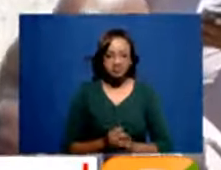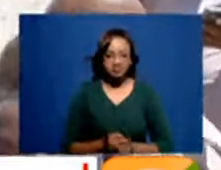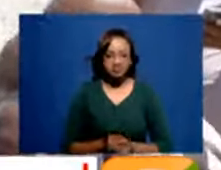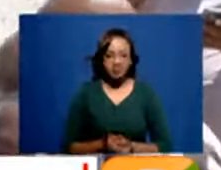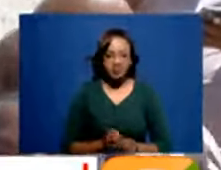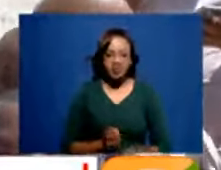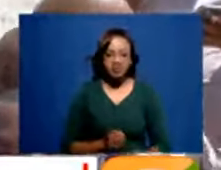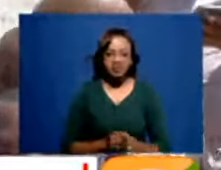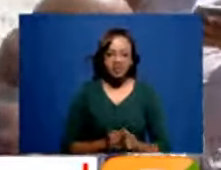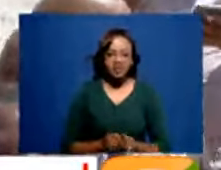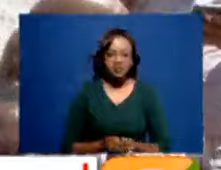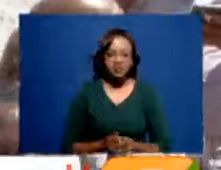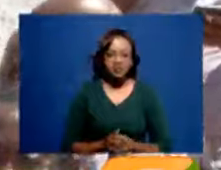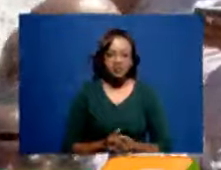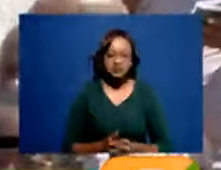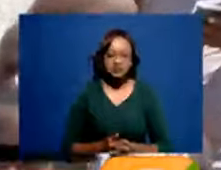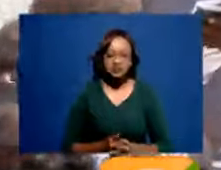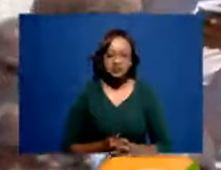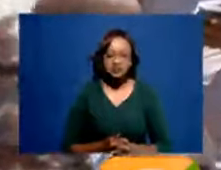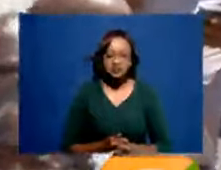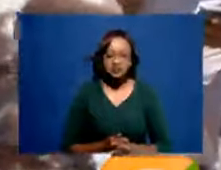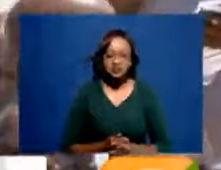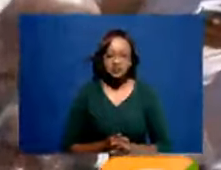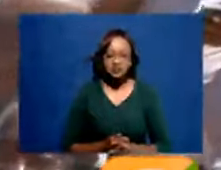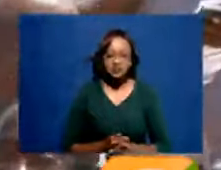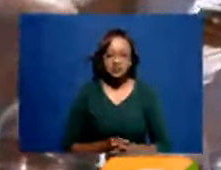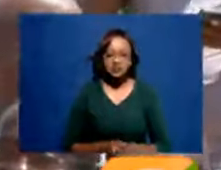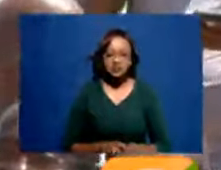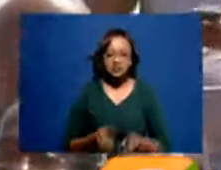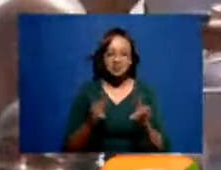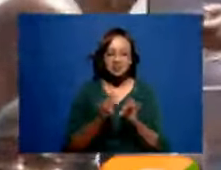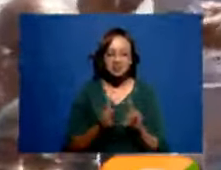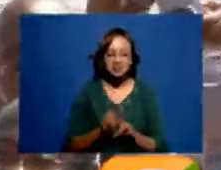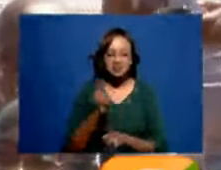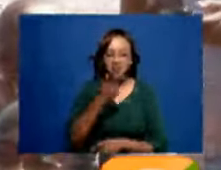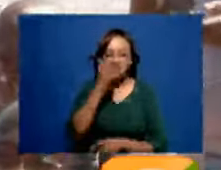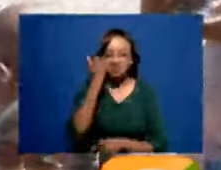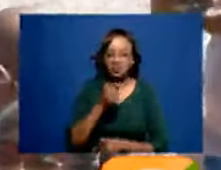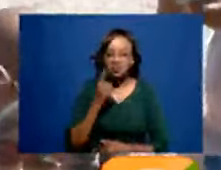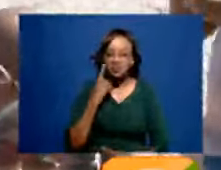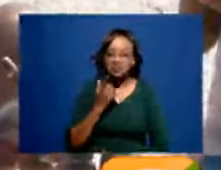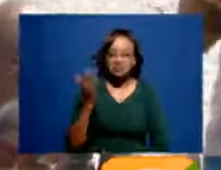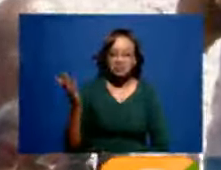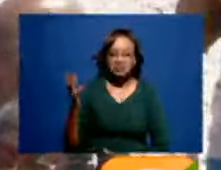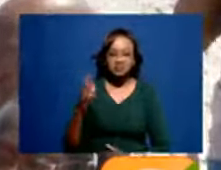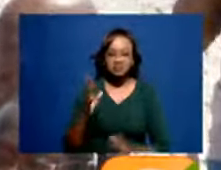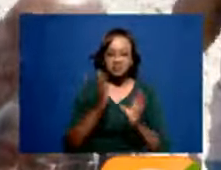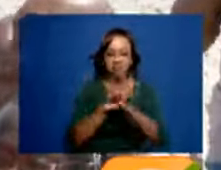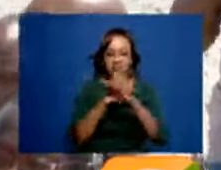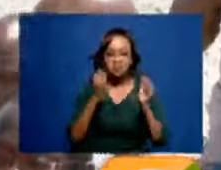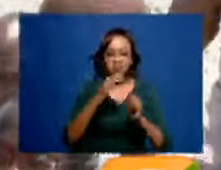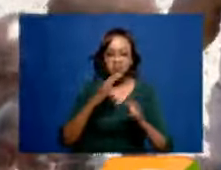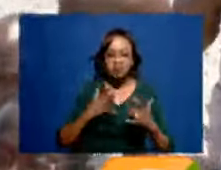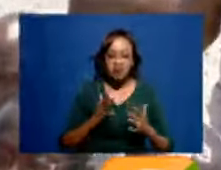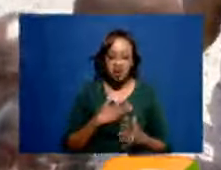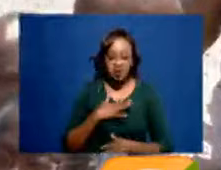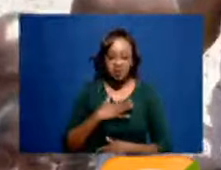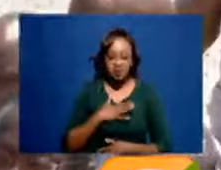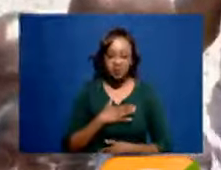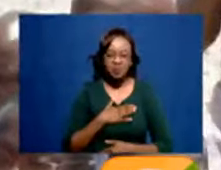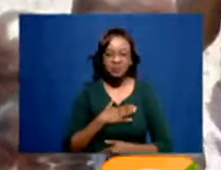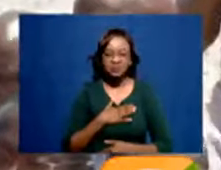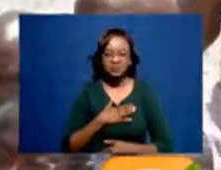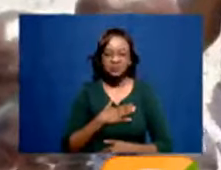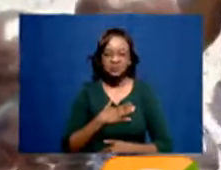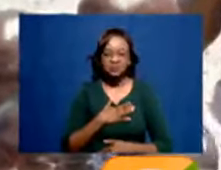na waaminifu kwa serikali. Kwa sababu huyu rais wetu ni rais ambaye